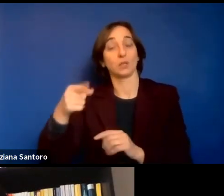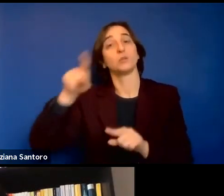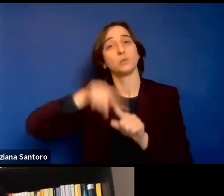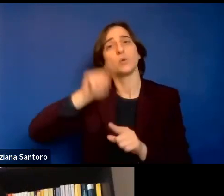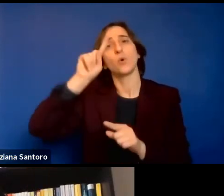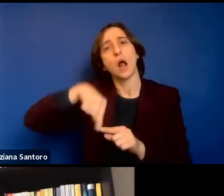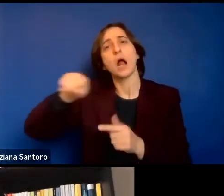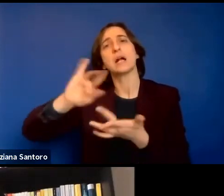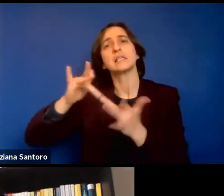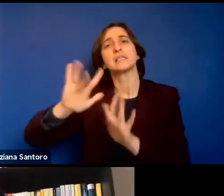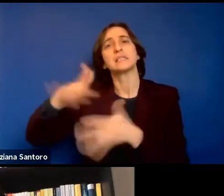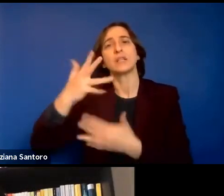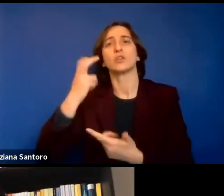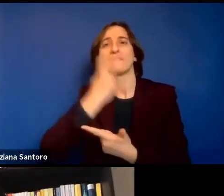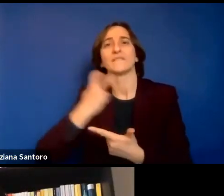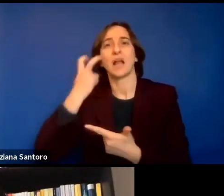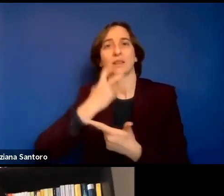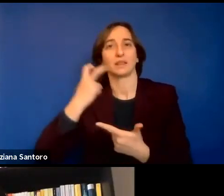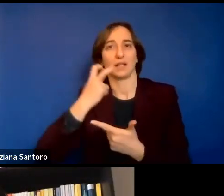fiaddaemiliaromagna.org.